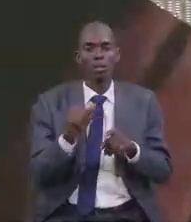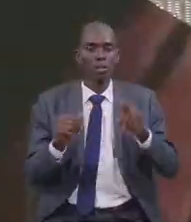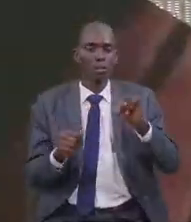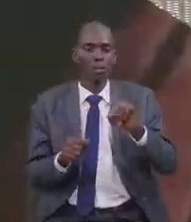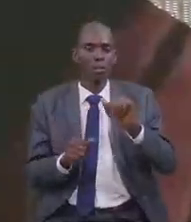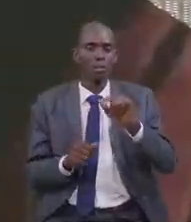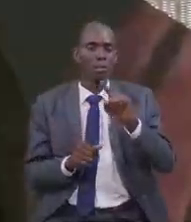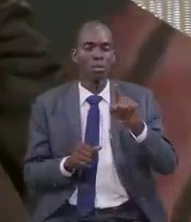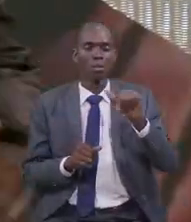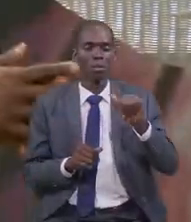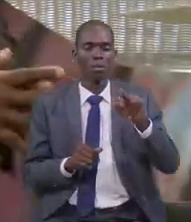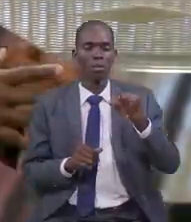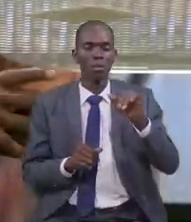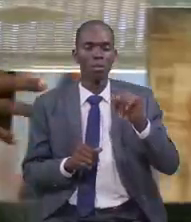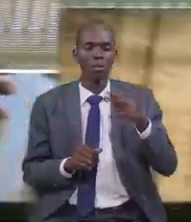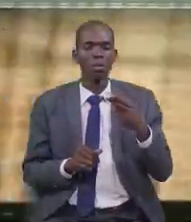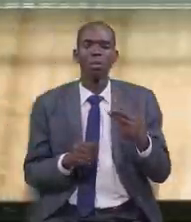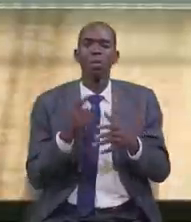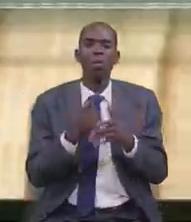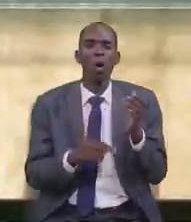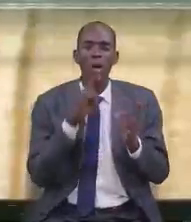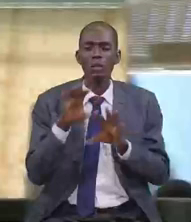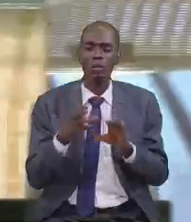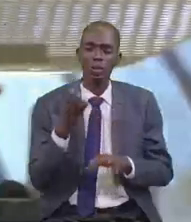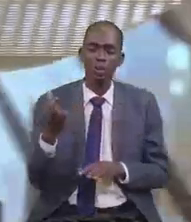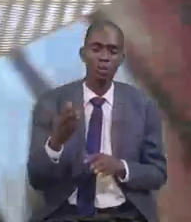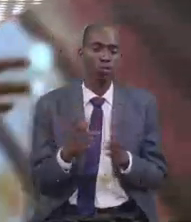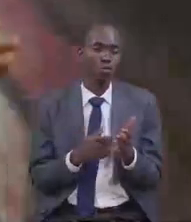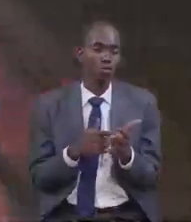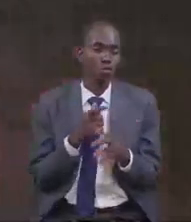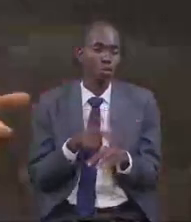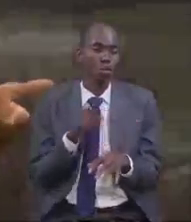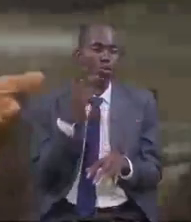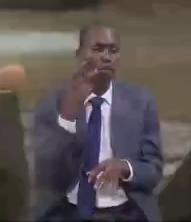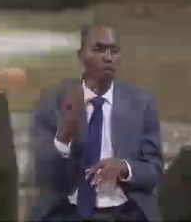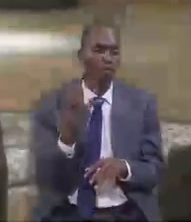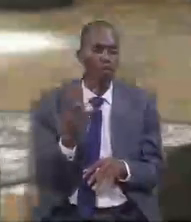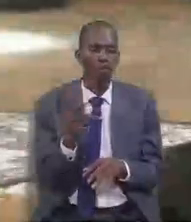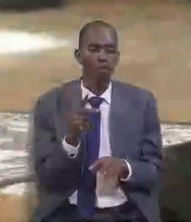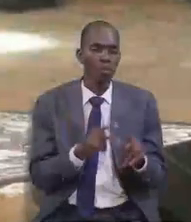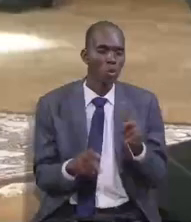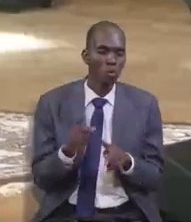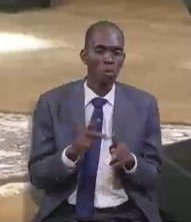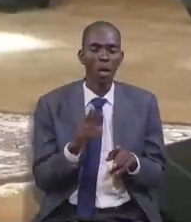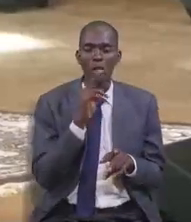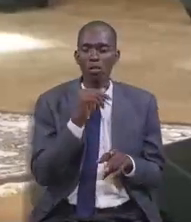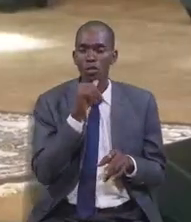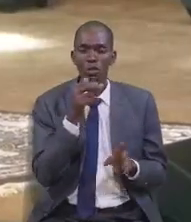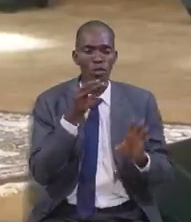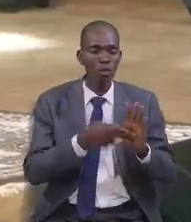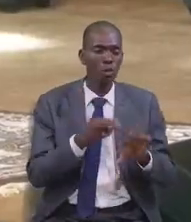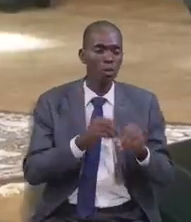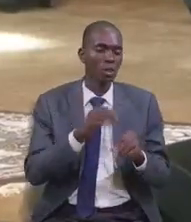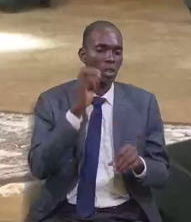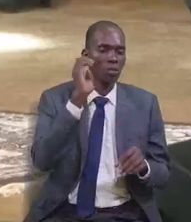là-bas? Parfois, on retrouve des gens qui ne vont pas à certains de ces lieux pour évangéliser, mais ils vont